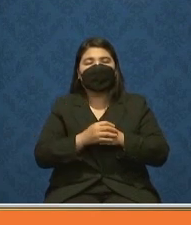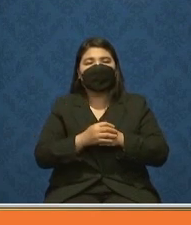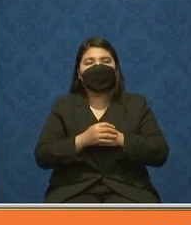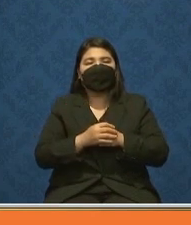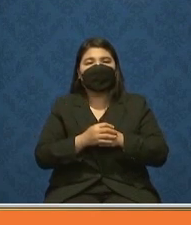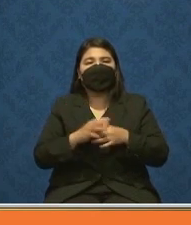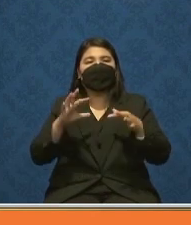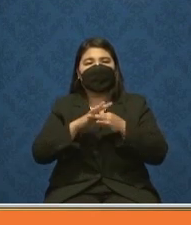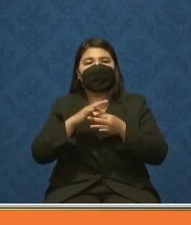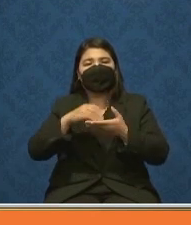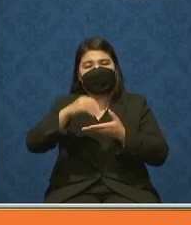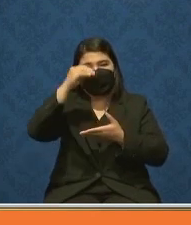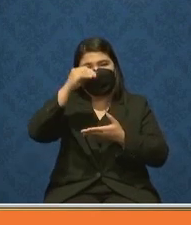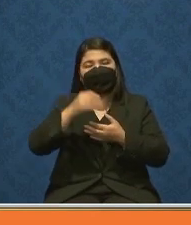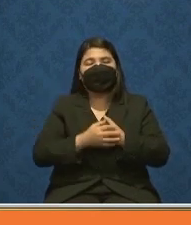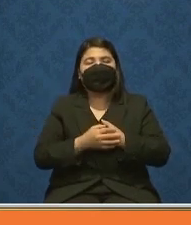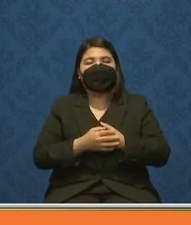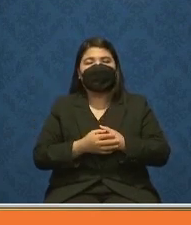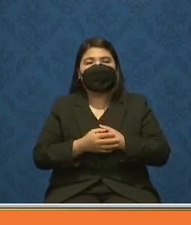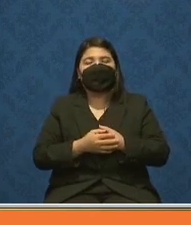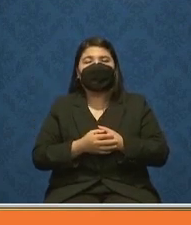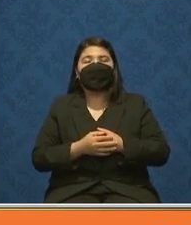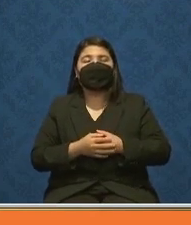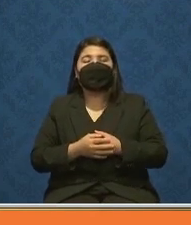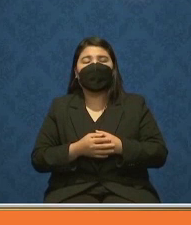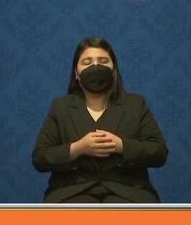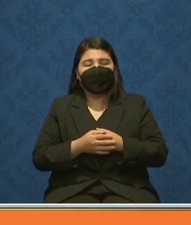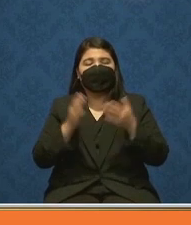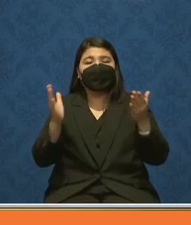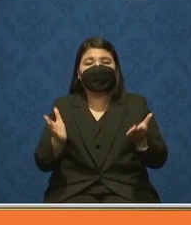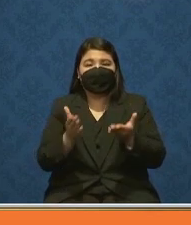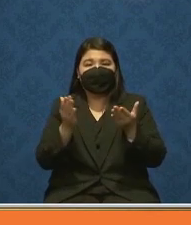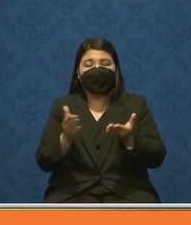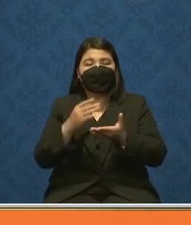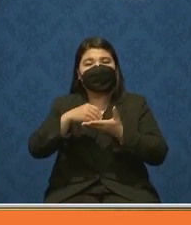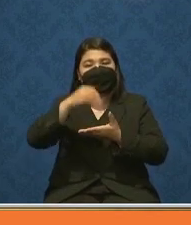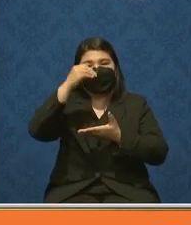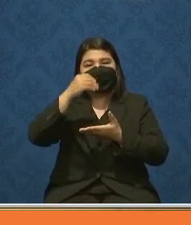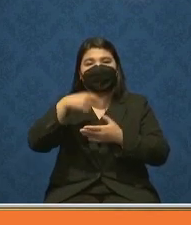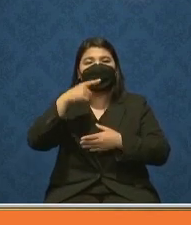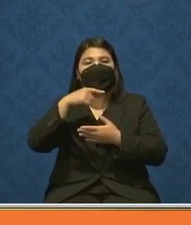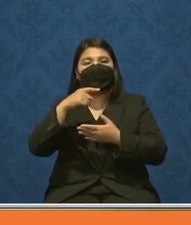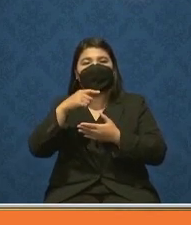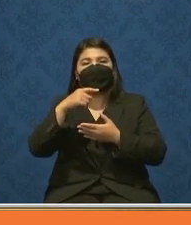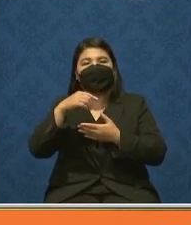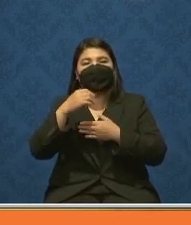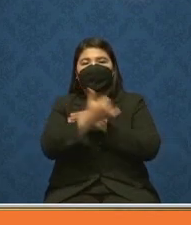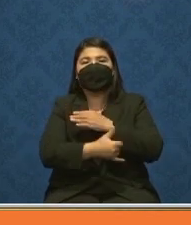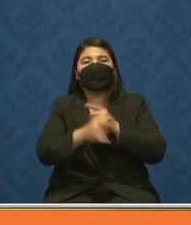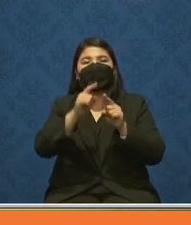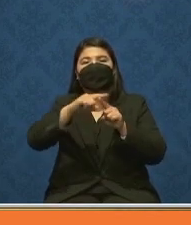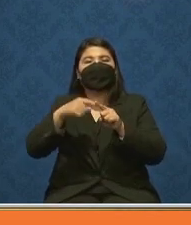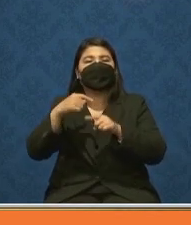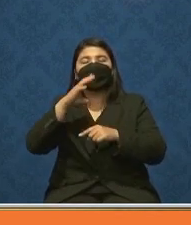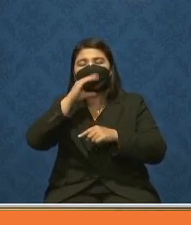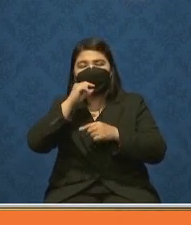เริ่มจากประเด็นแรกครับเรื่องของประเด็นการศึกษานี่ครับคือวาระฟื้นฟูการศึกษาเนี่ยจริงๆทุกประเทศเขาพูดถึงครับถ้าเข้าไปดูงบ